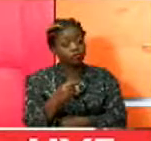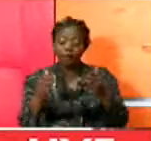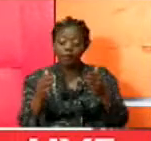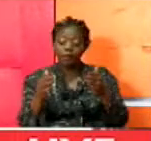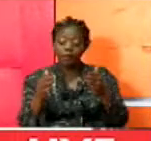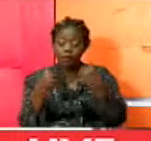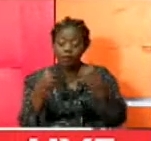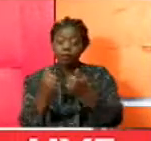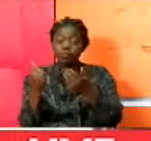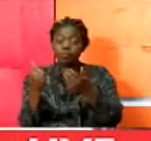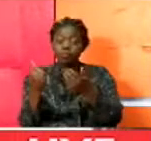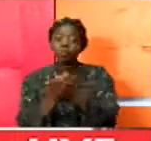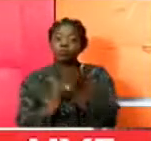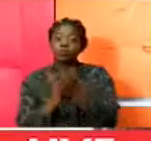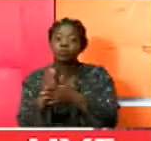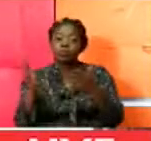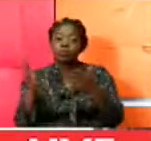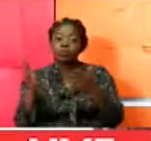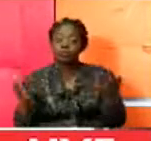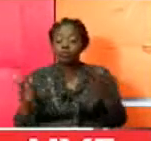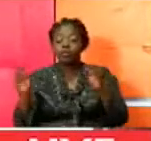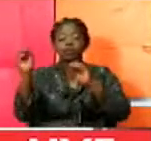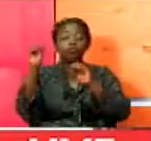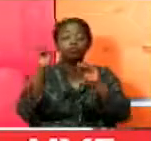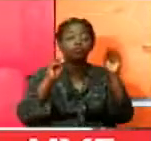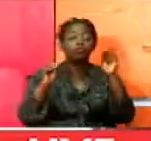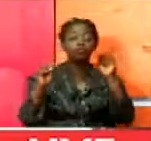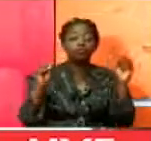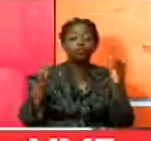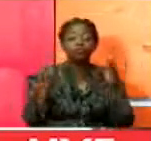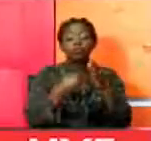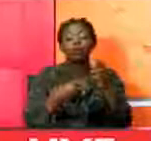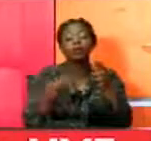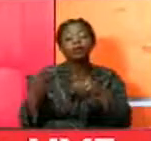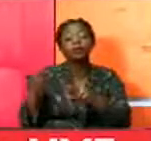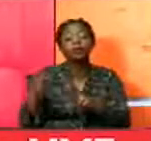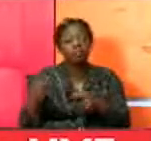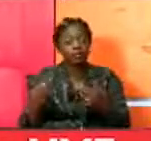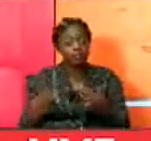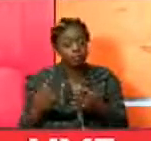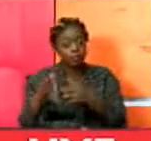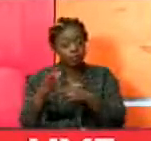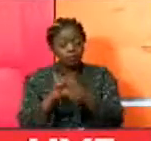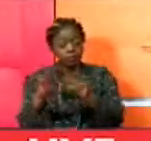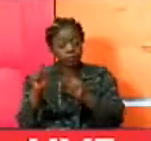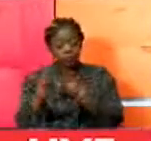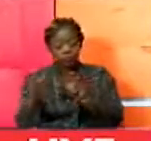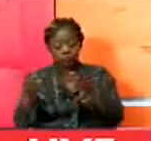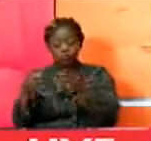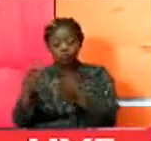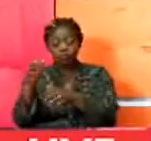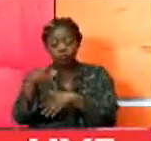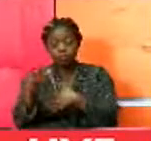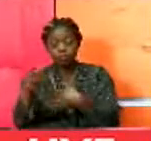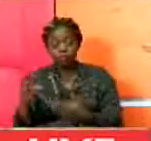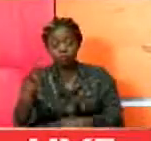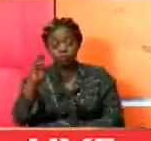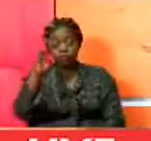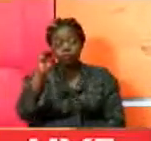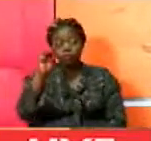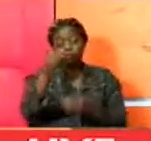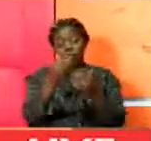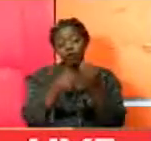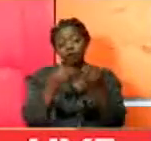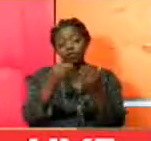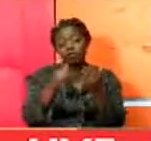nange ekyamazima mubuuka ne nnoonyako eri waggulu kiki ekiriwo. Wana abasuubuzi abeegattira mu bino okuli matooke